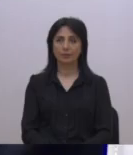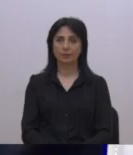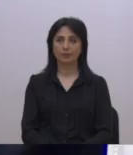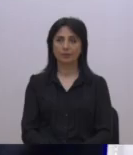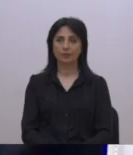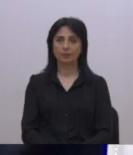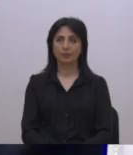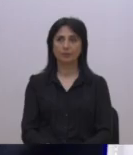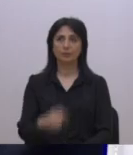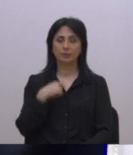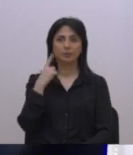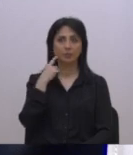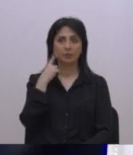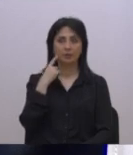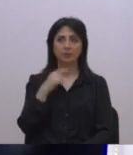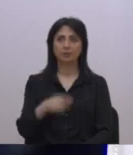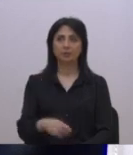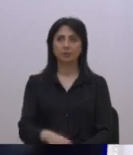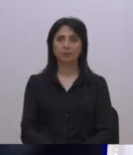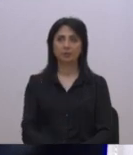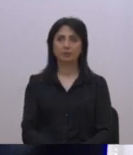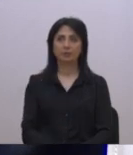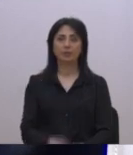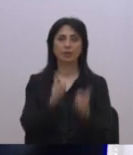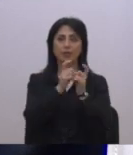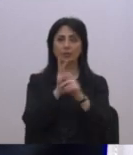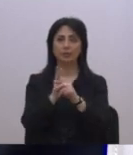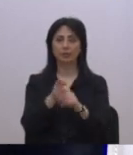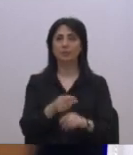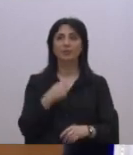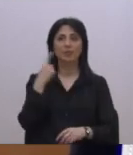მე მესმის მაღალი